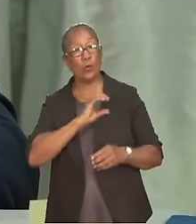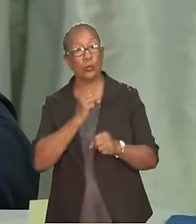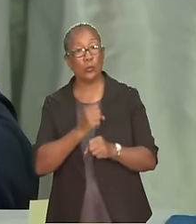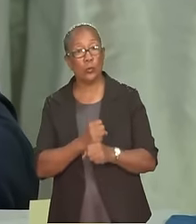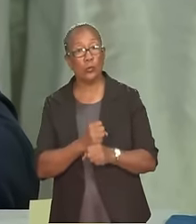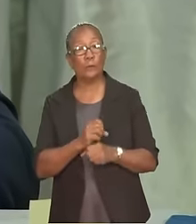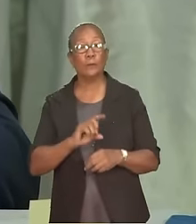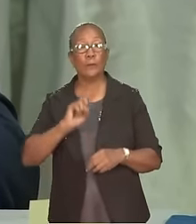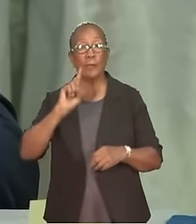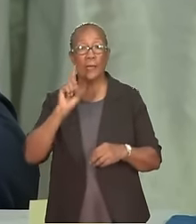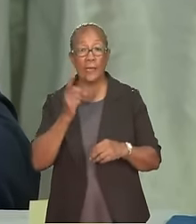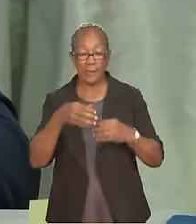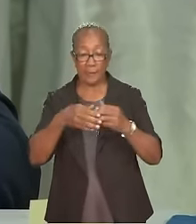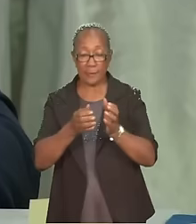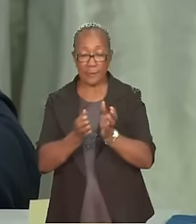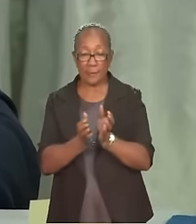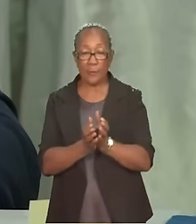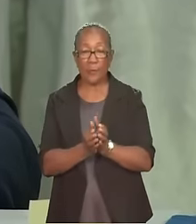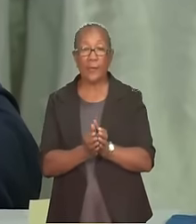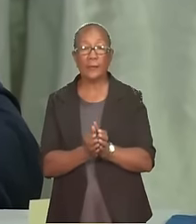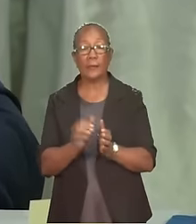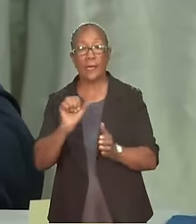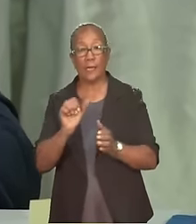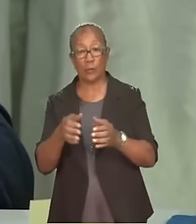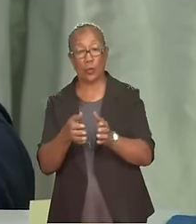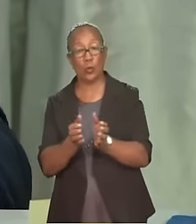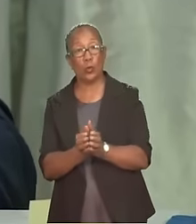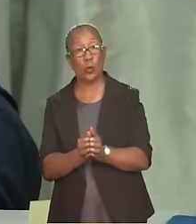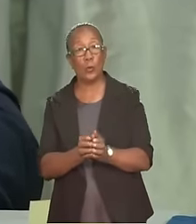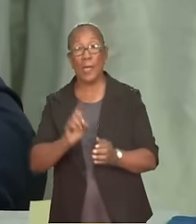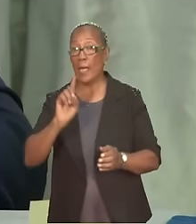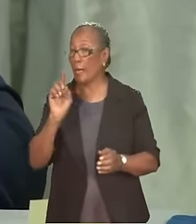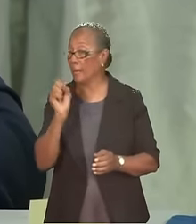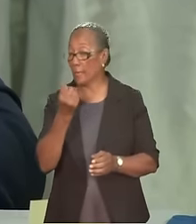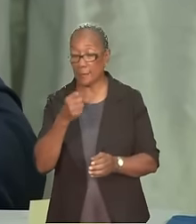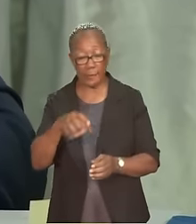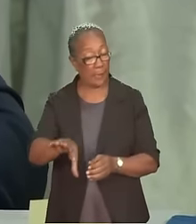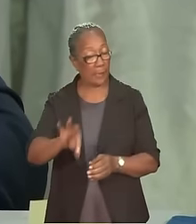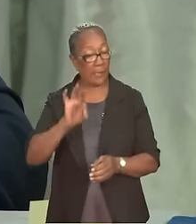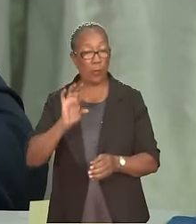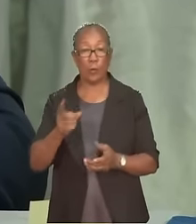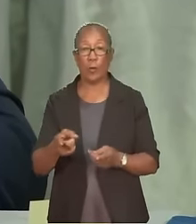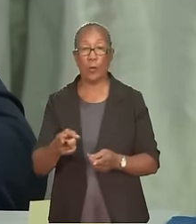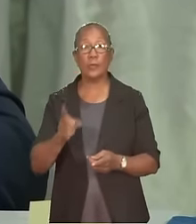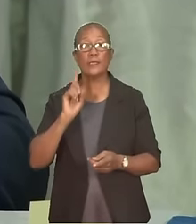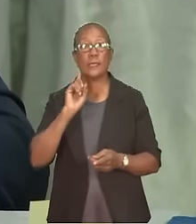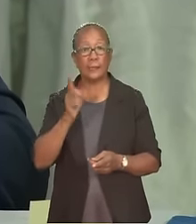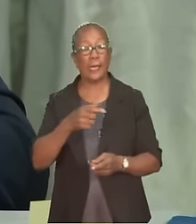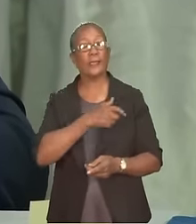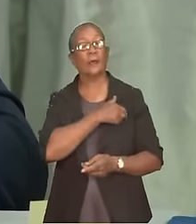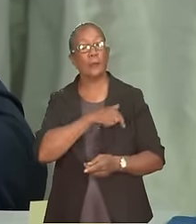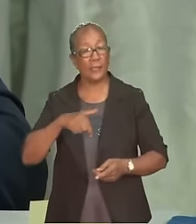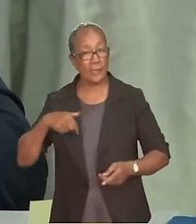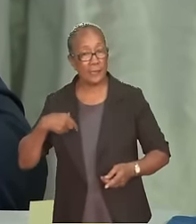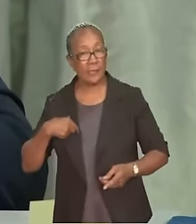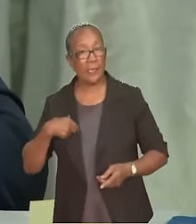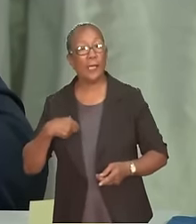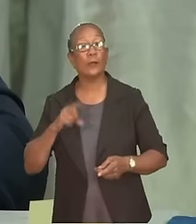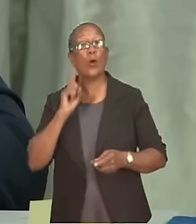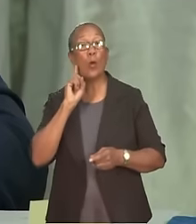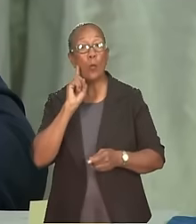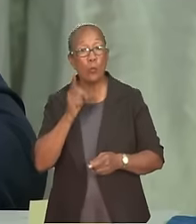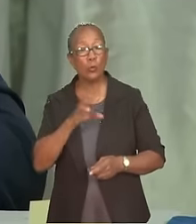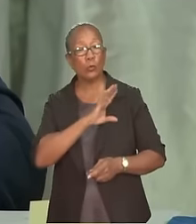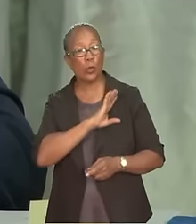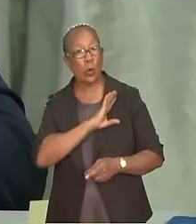clusterteam van ministers, bijgestaan door het technisch team. En als er toch behoefte is, als daar niet opgelost wordt, dan moet de president altijd gereserveerd worden